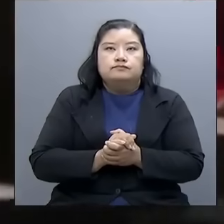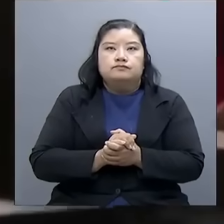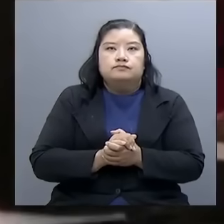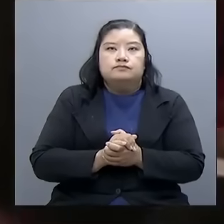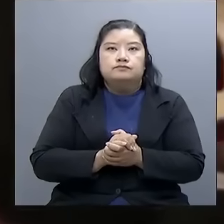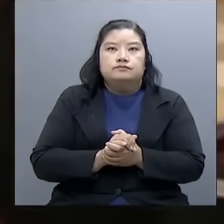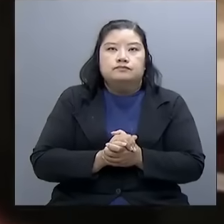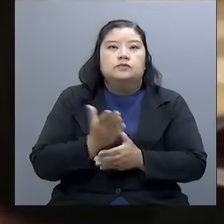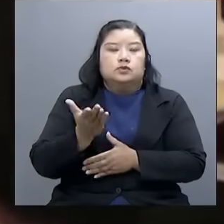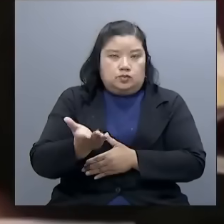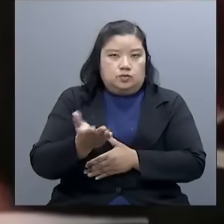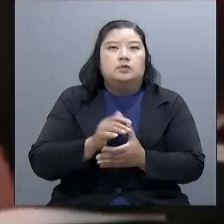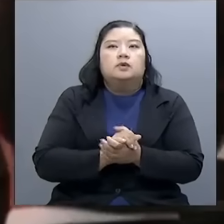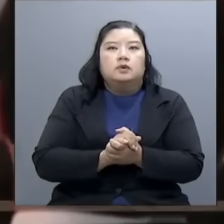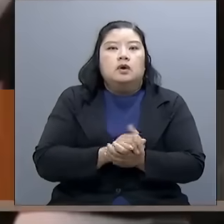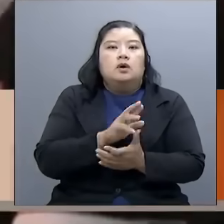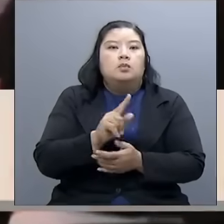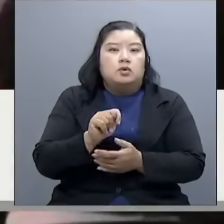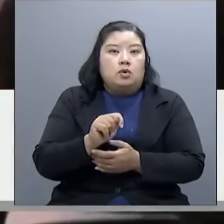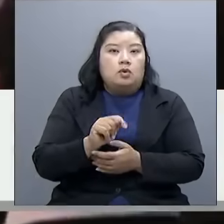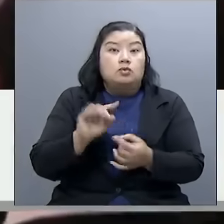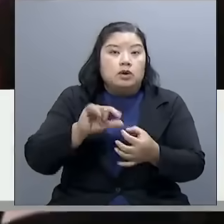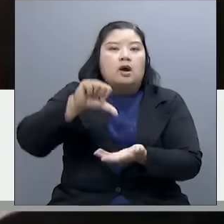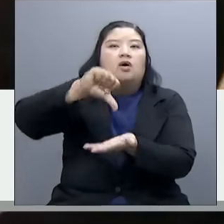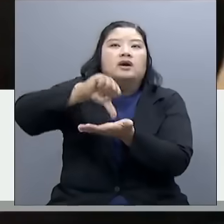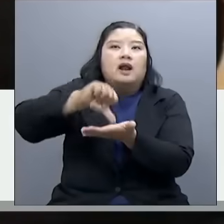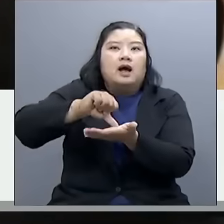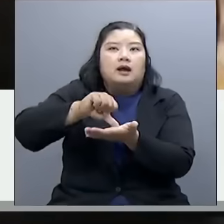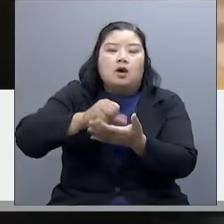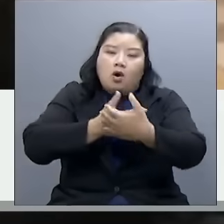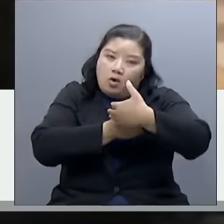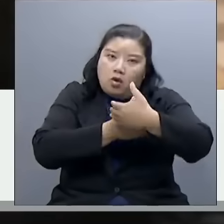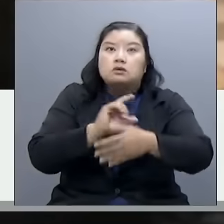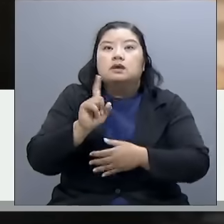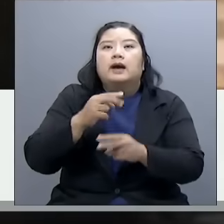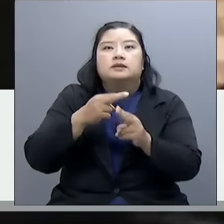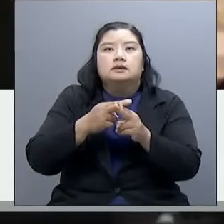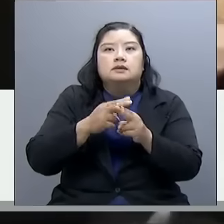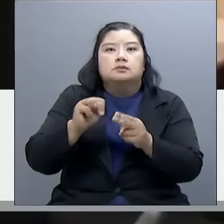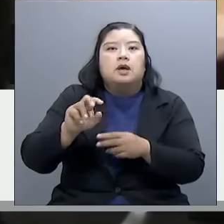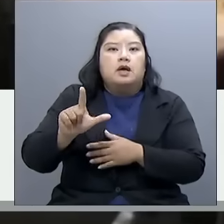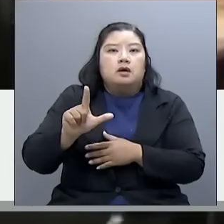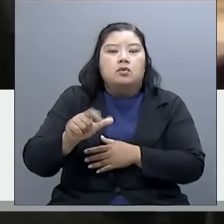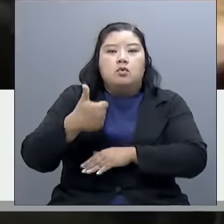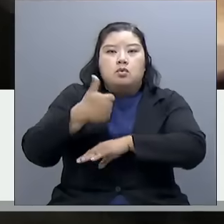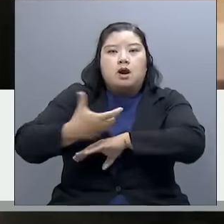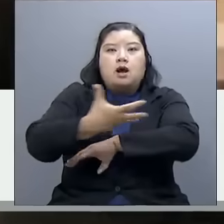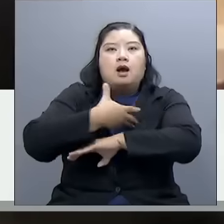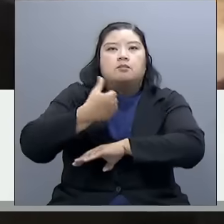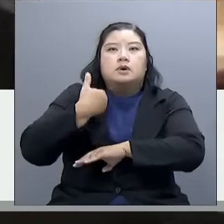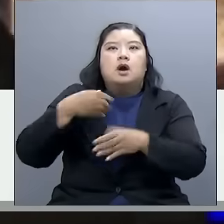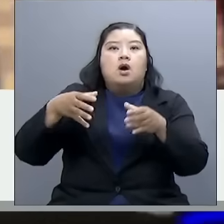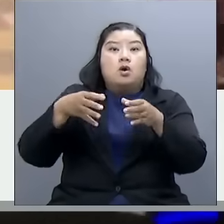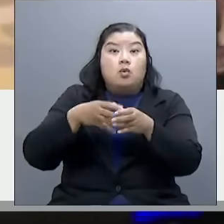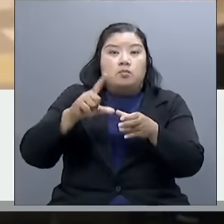คนที่รัฐมนตรีต่างประเทศอิหร่านเข้าสวมกอดนะคะคืออิสมาอิลฮานีเยค่ะเป็นผู้นำฝ่ายการเมืองของฮามาสที่ปั